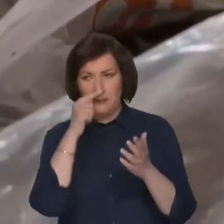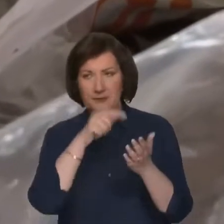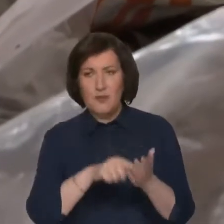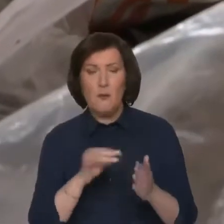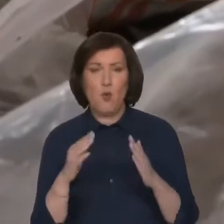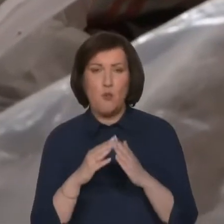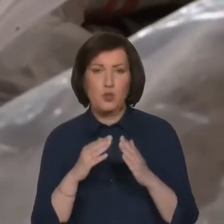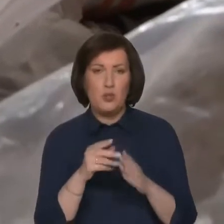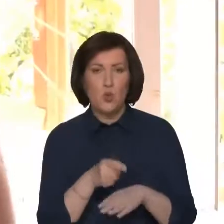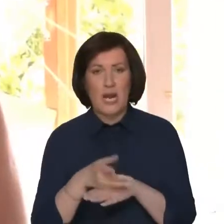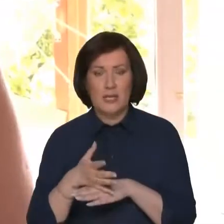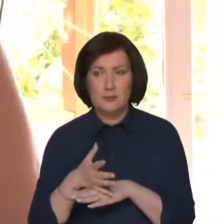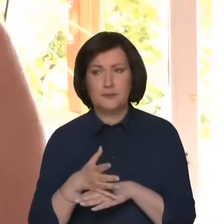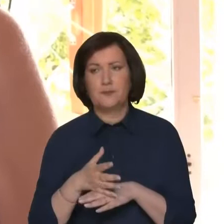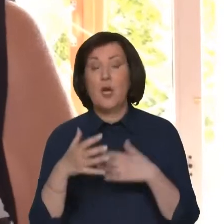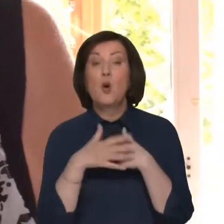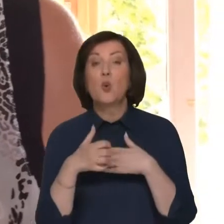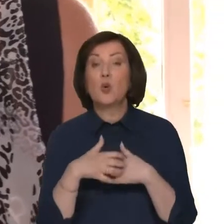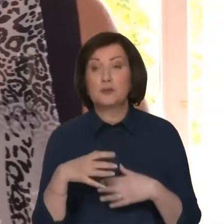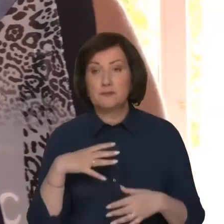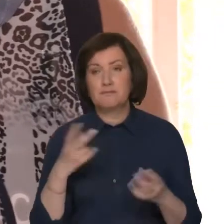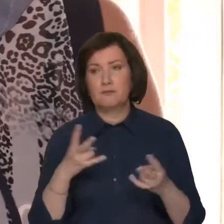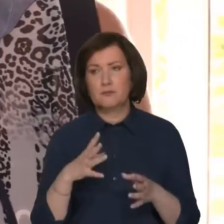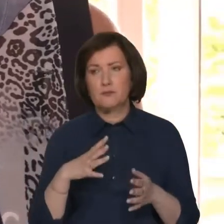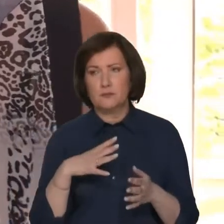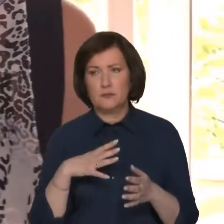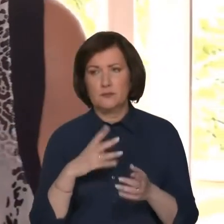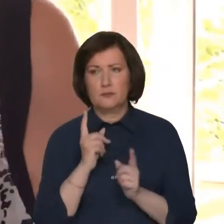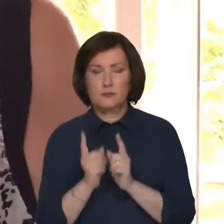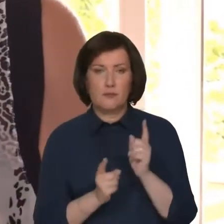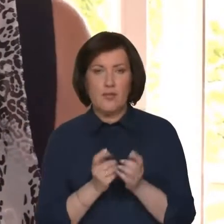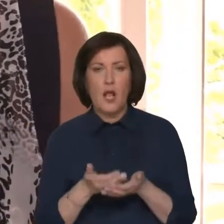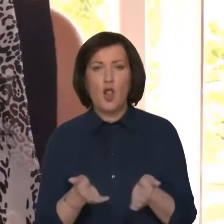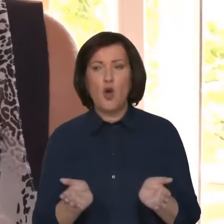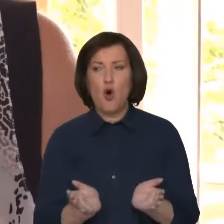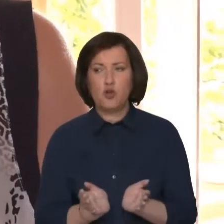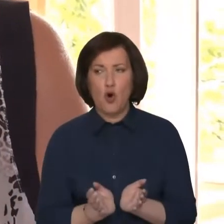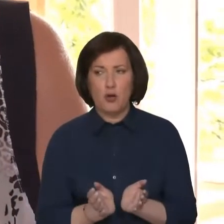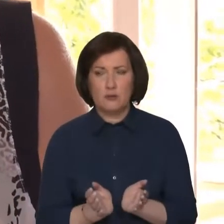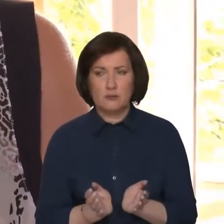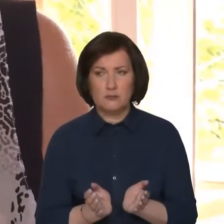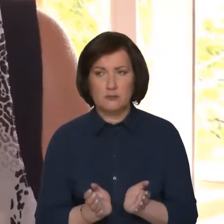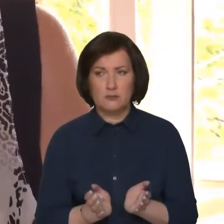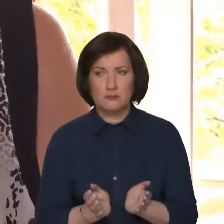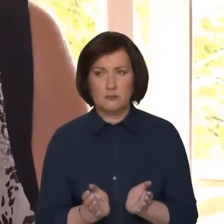по будинку ракетою. Котик був, мені треба було йому поміняти лоточок.